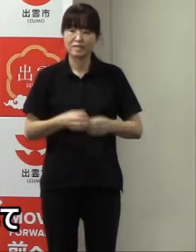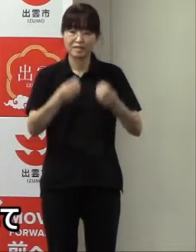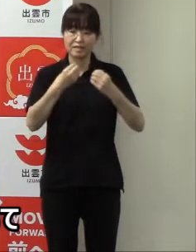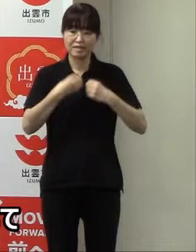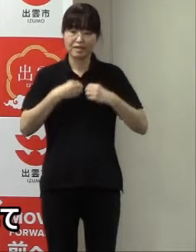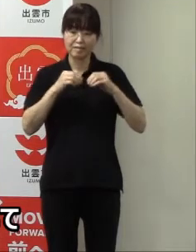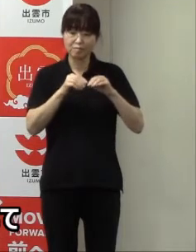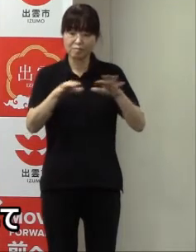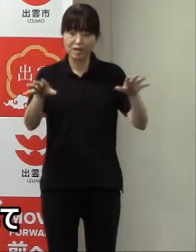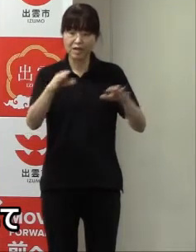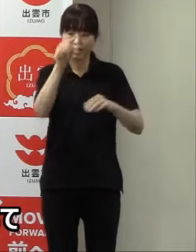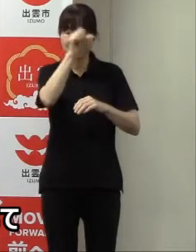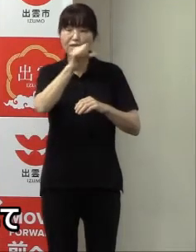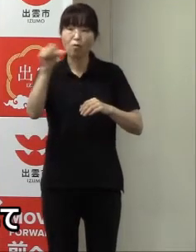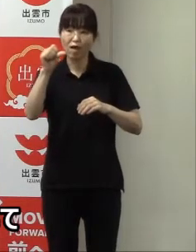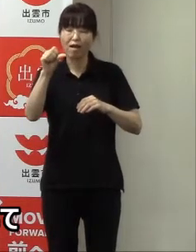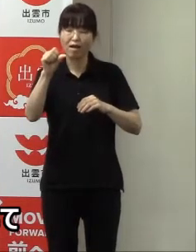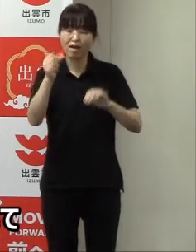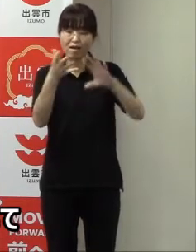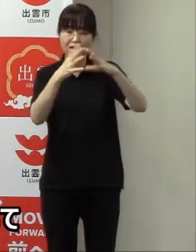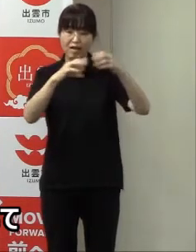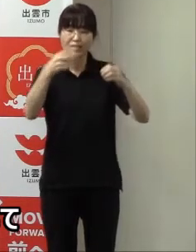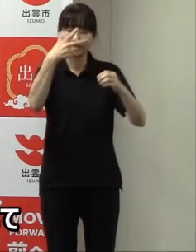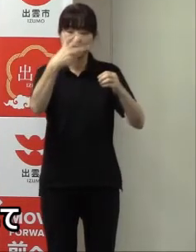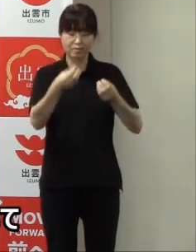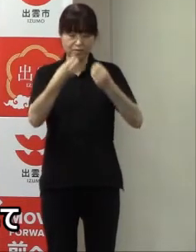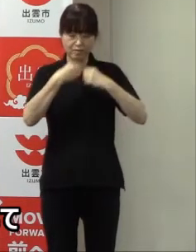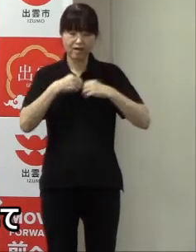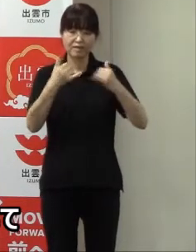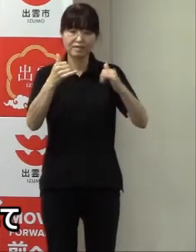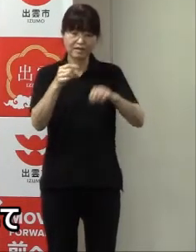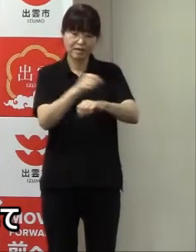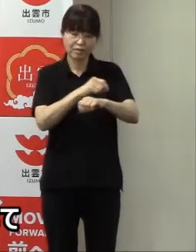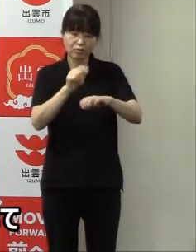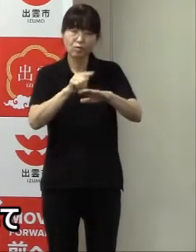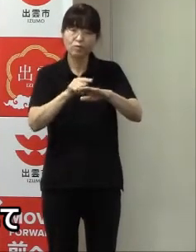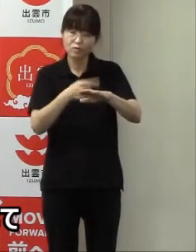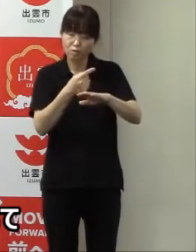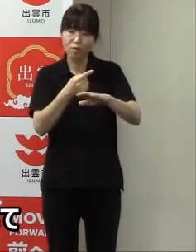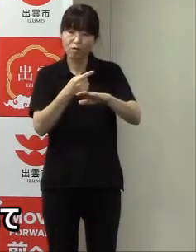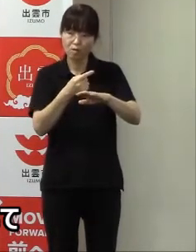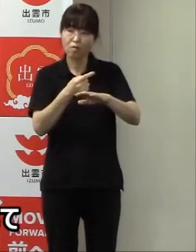の出雲市 の感染者の方の特徴とか、そういったものがもしデータとして